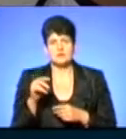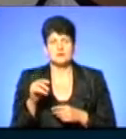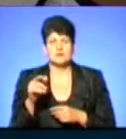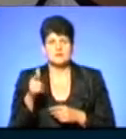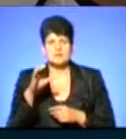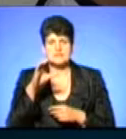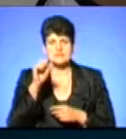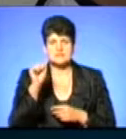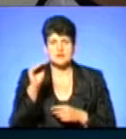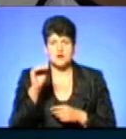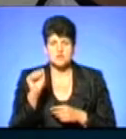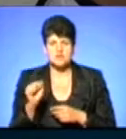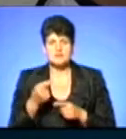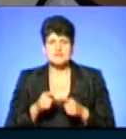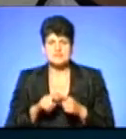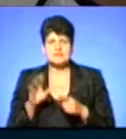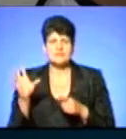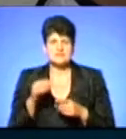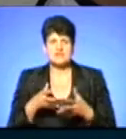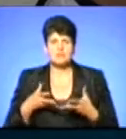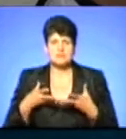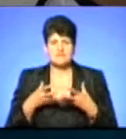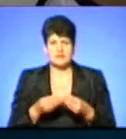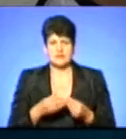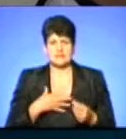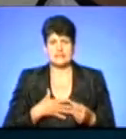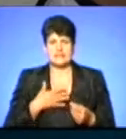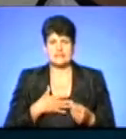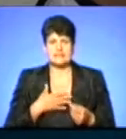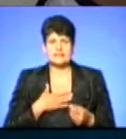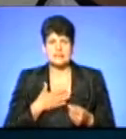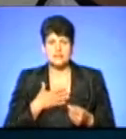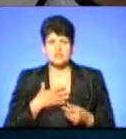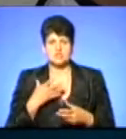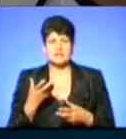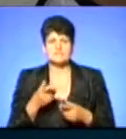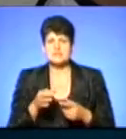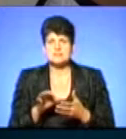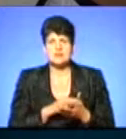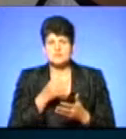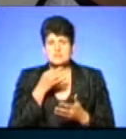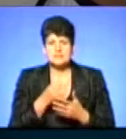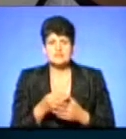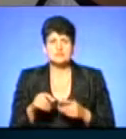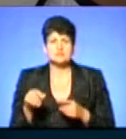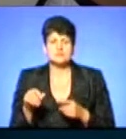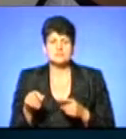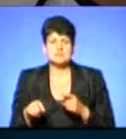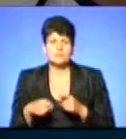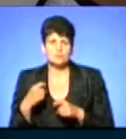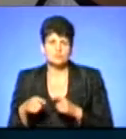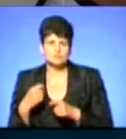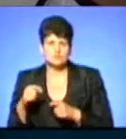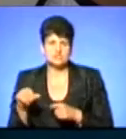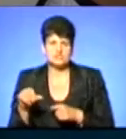вони шкідливі для верхніх дихальних шляхів. Звичайно, так от сказати, що воно прямо відразу шкідливо, ну, рідкі випадки, коли йде отруєння, які буде